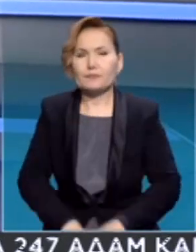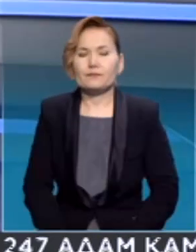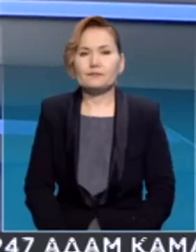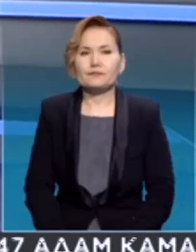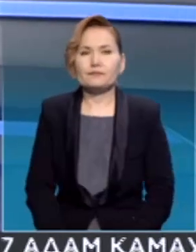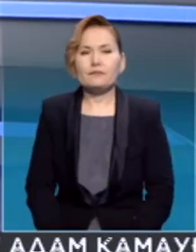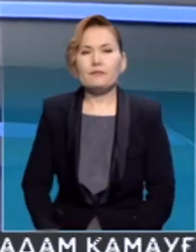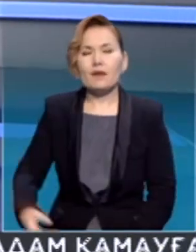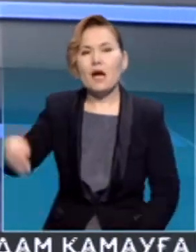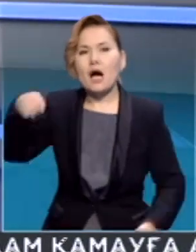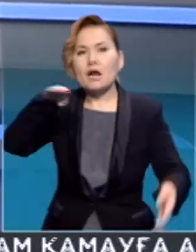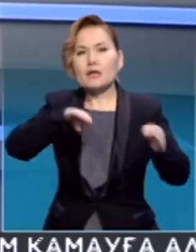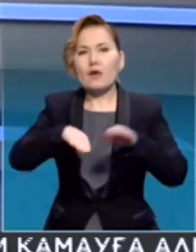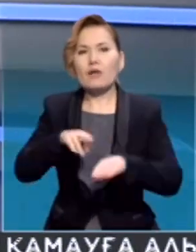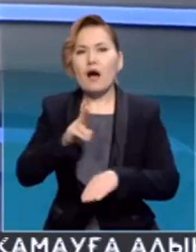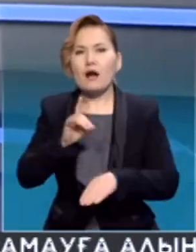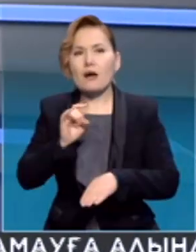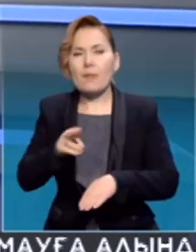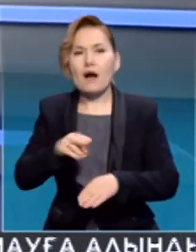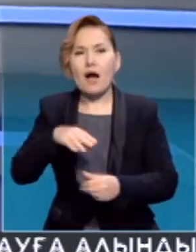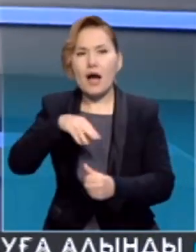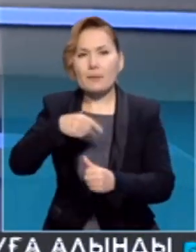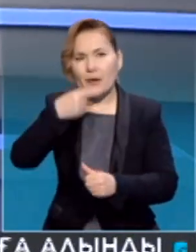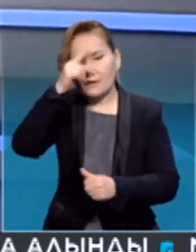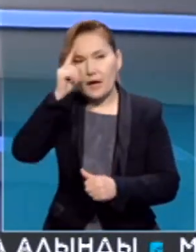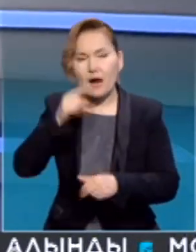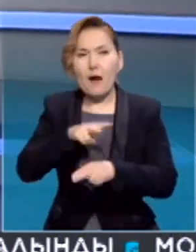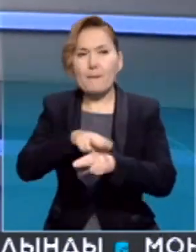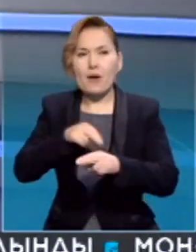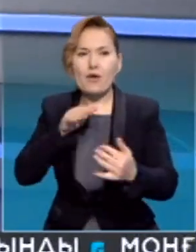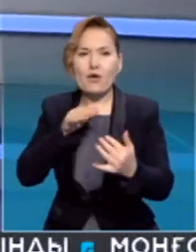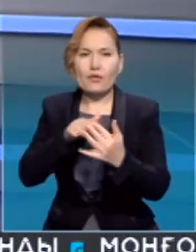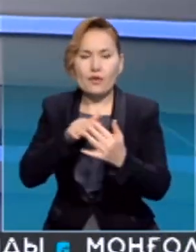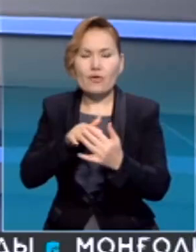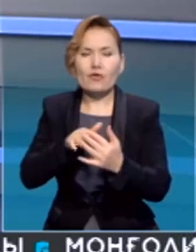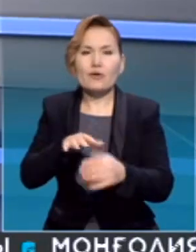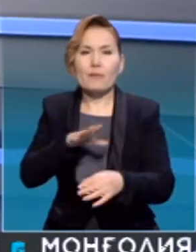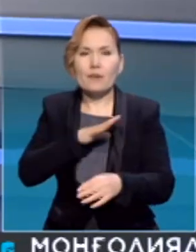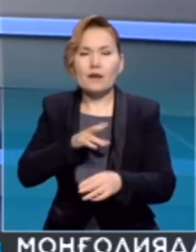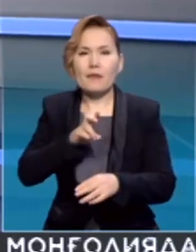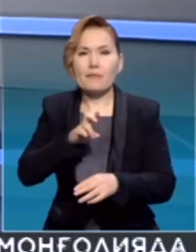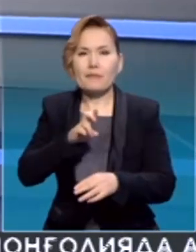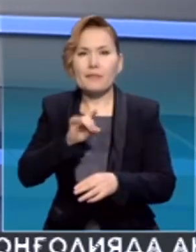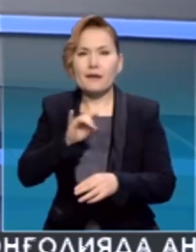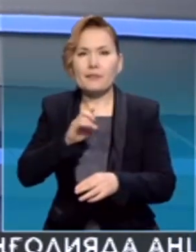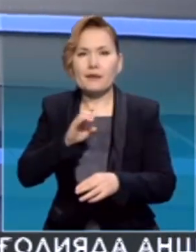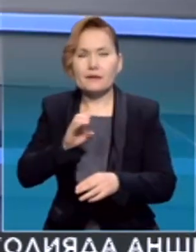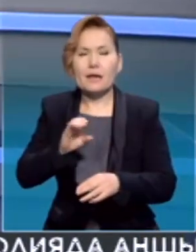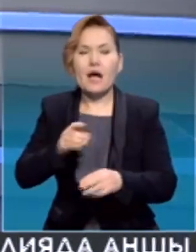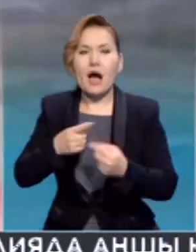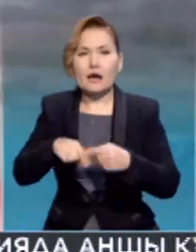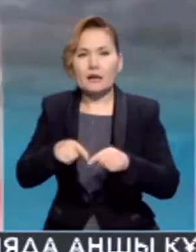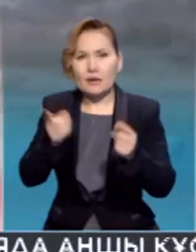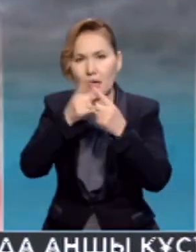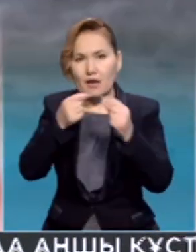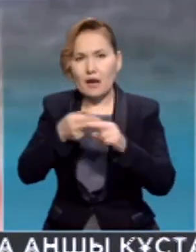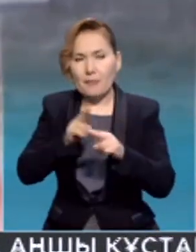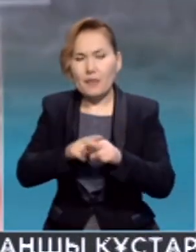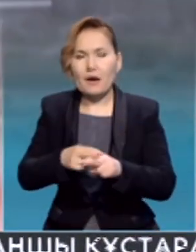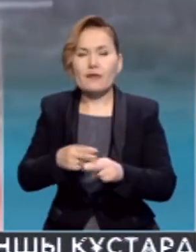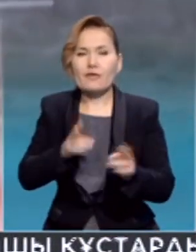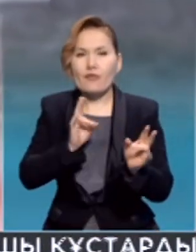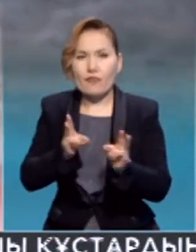Әлемнен бірер ақпарат, Таулы Қарабақта Армения мен Әзірбайжан полициясы арасында атыс болды. BBC-дің хабарлауынша екі жақтан да қаза тапқандар